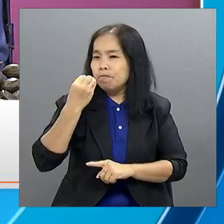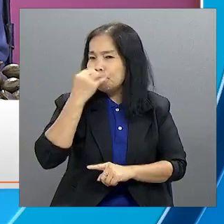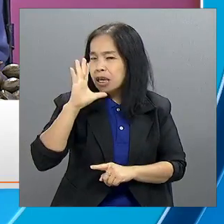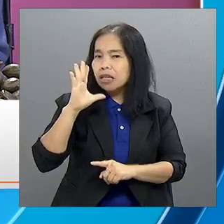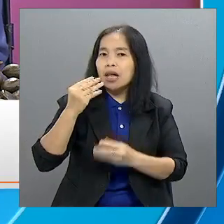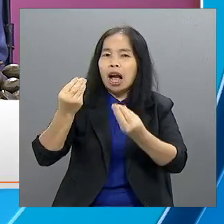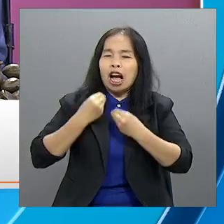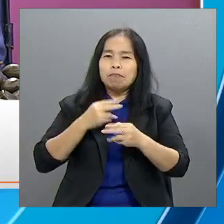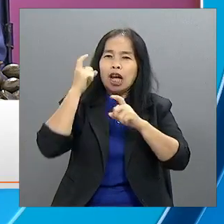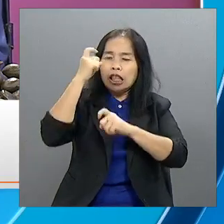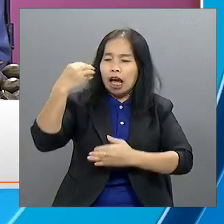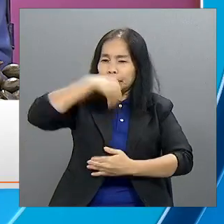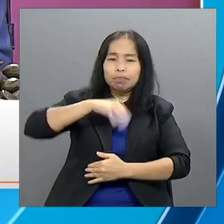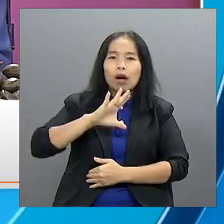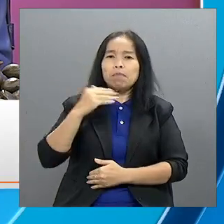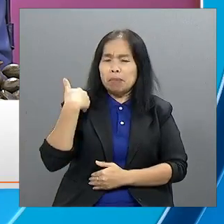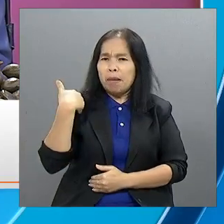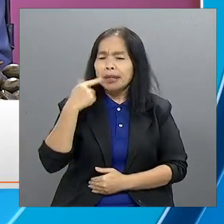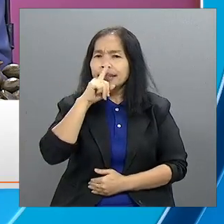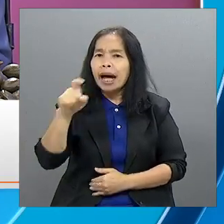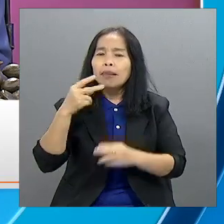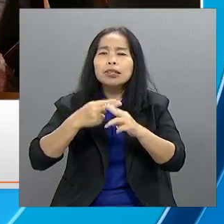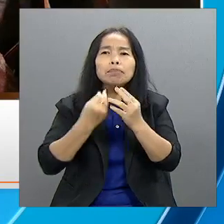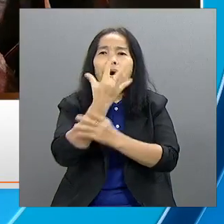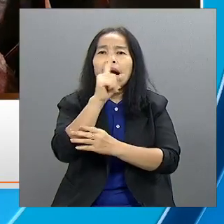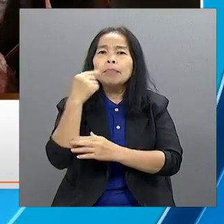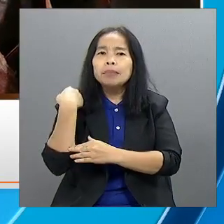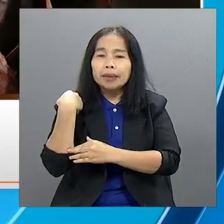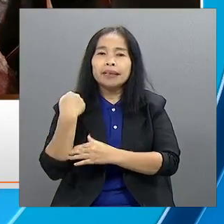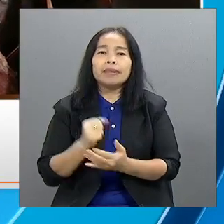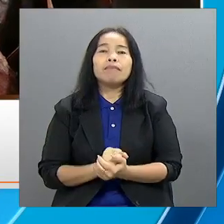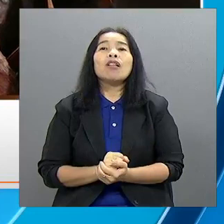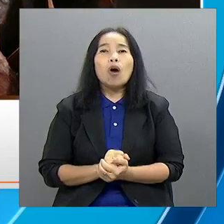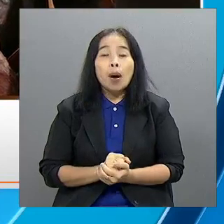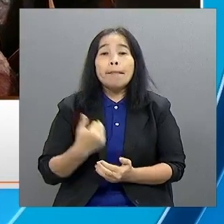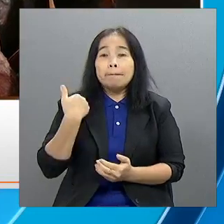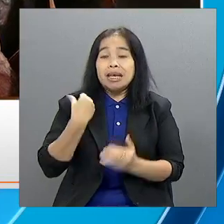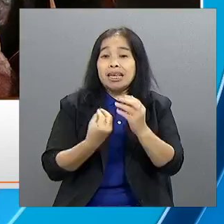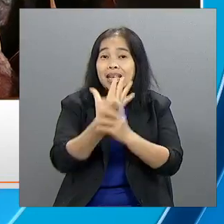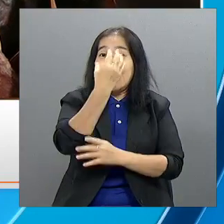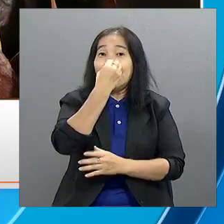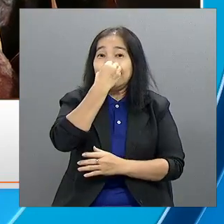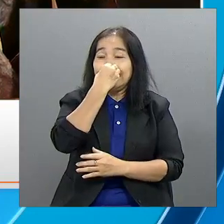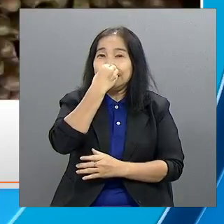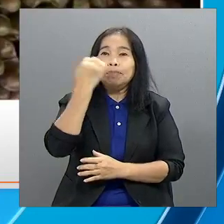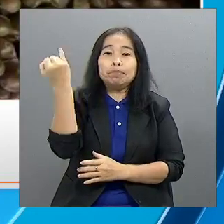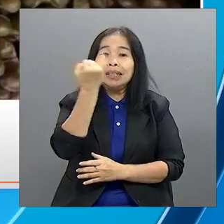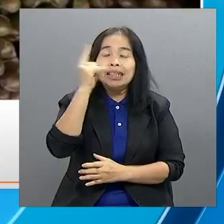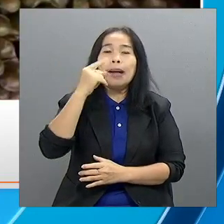เหล่านี้ครับ จริงๆเรื่องอาหารเป็นพิษอย่างพืชผักผลไม้พืชบ้านเนี่ยจริ